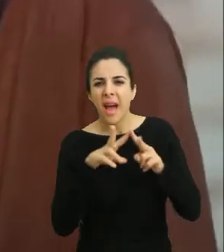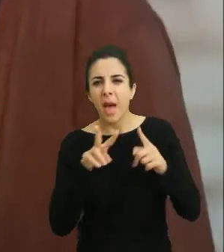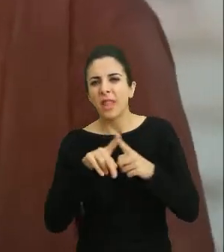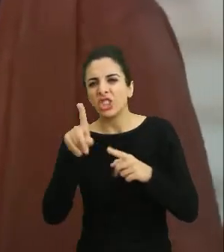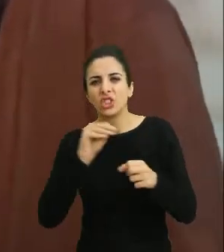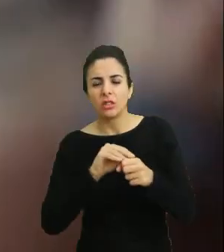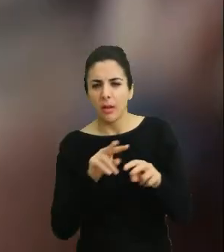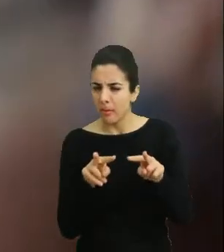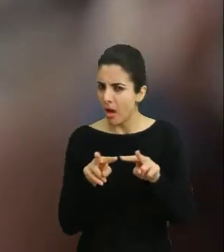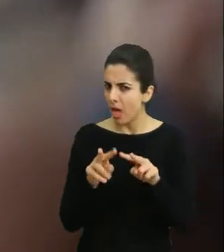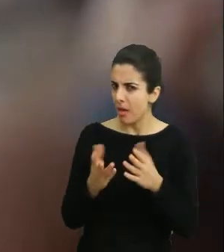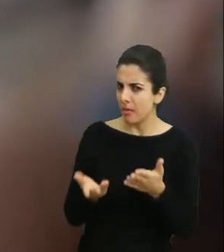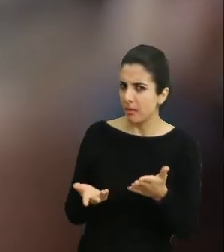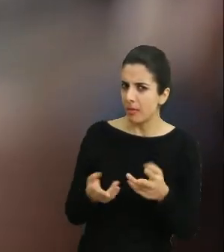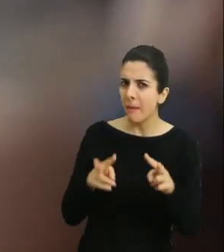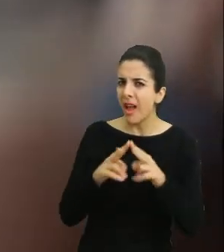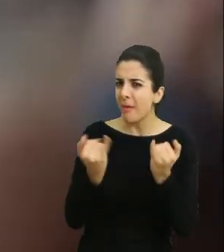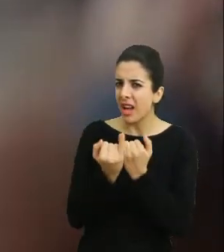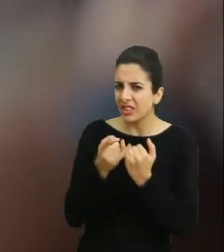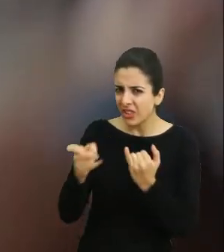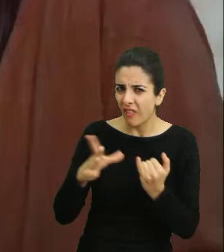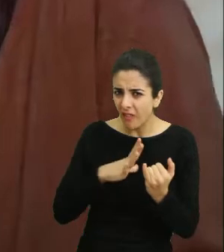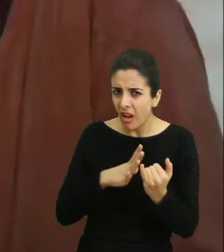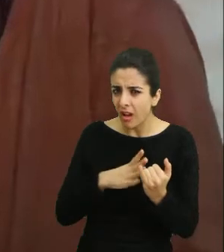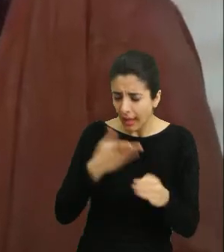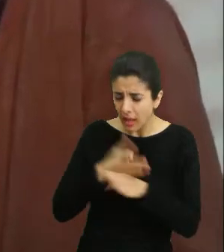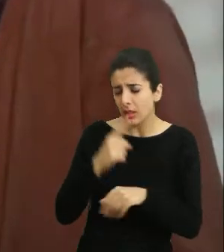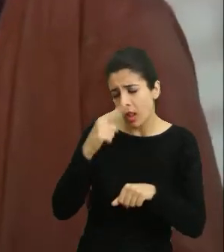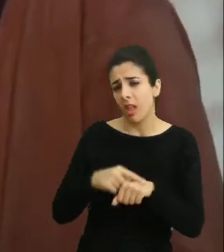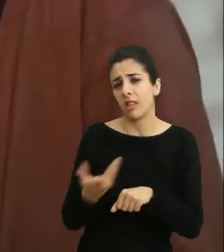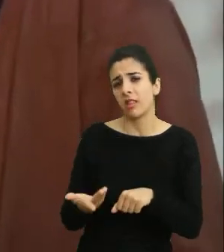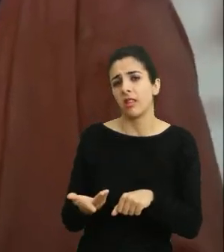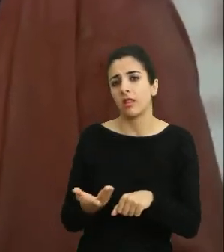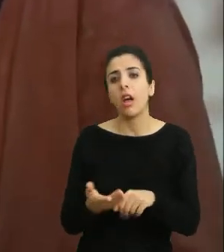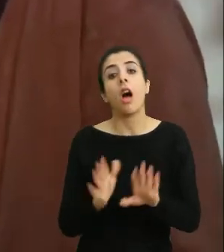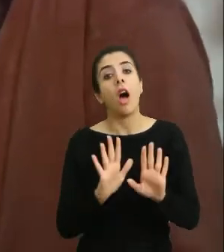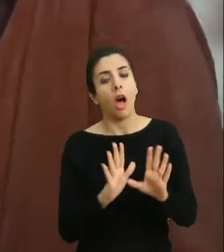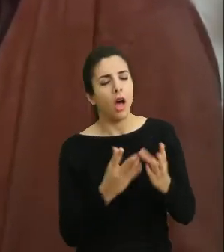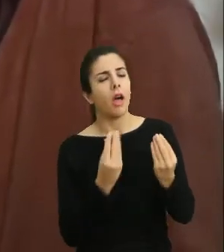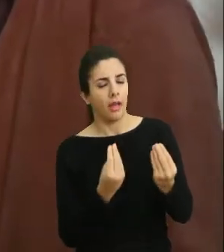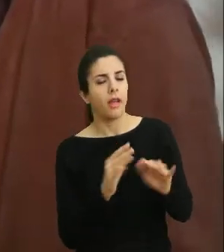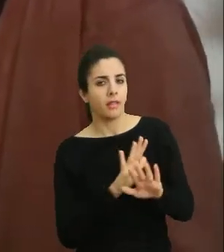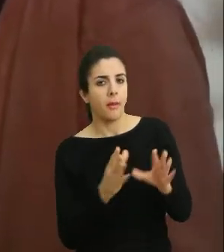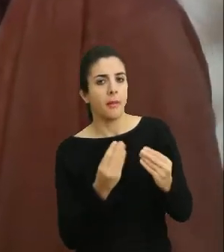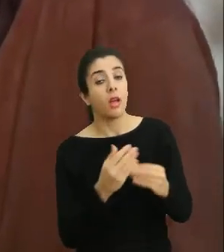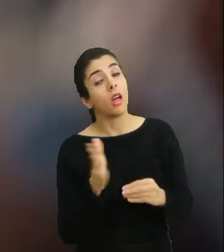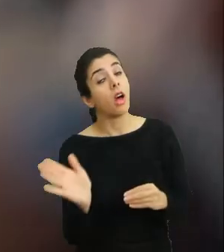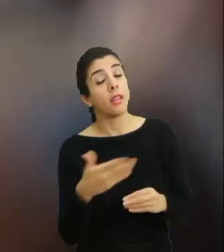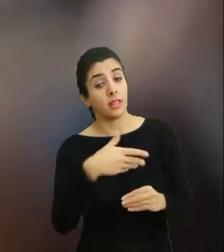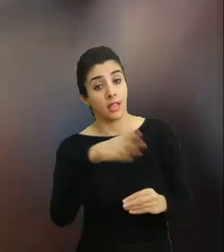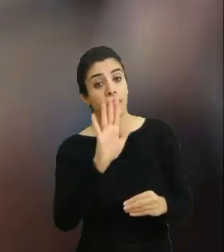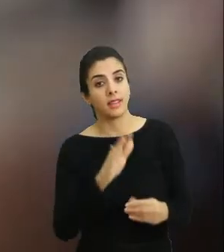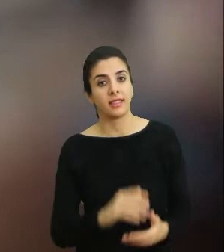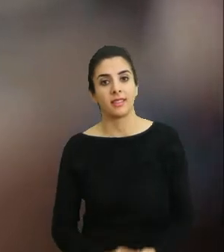için. Meryem? Ya Meryem bacı. Eminem ya. He. Aynen öyle. Hadi git şimdi.